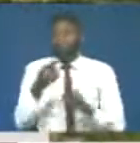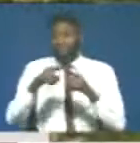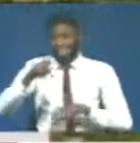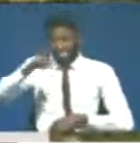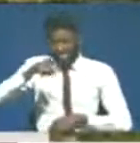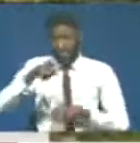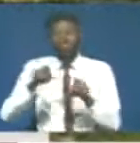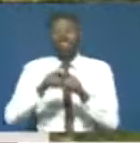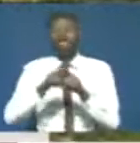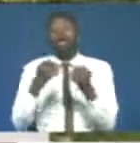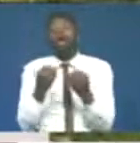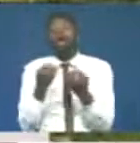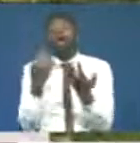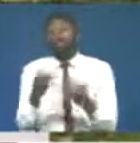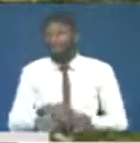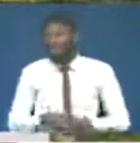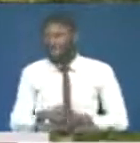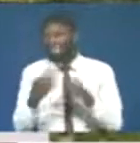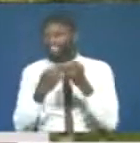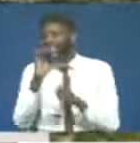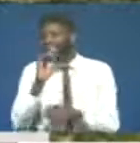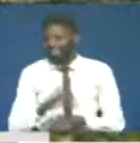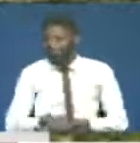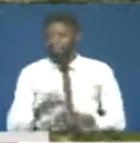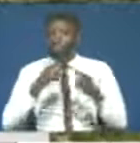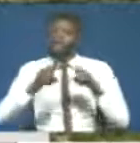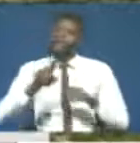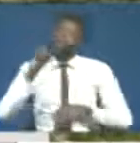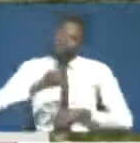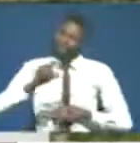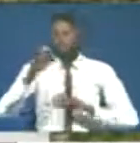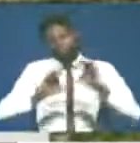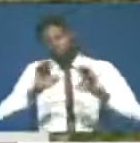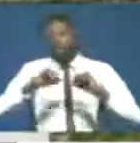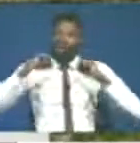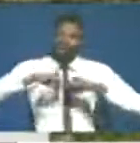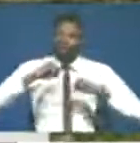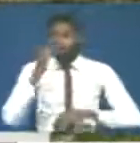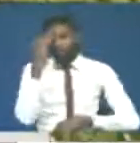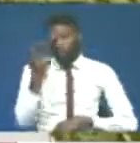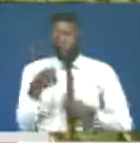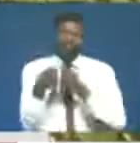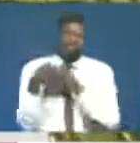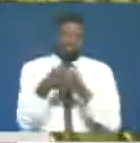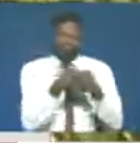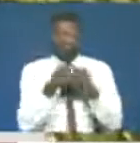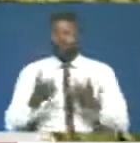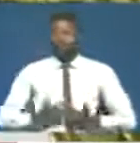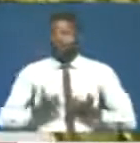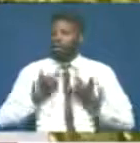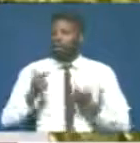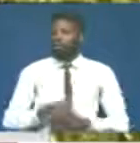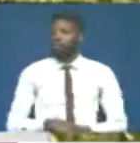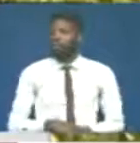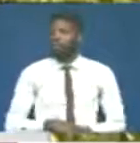80. Lakini vile vile itabidi tu muelewane umuzie kulingana na changamoto vile za maisha ziko. Ni kwamba kusema